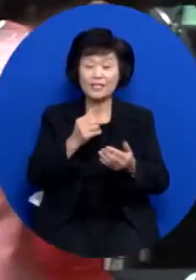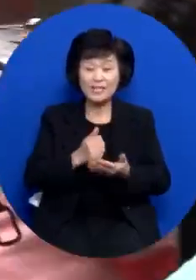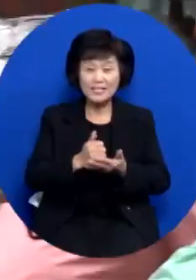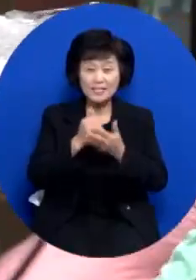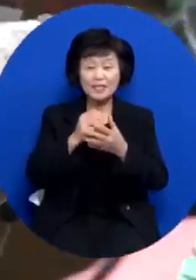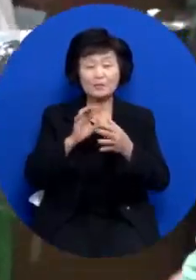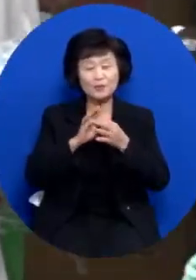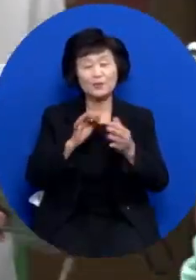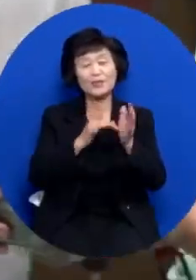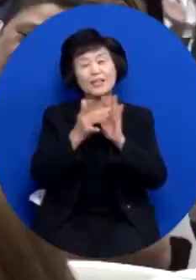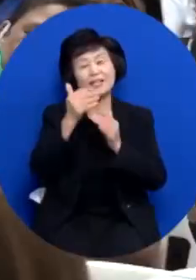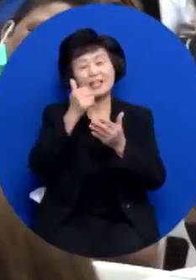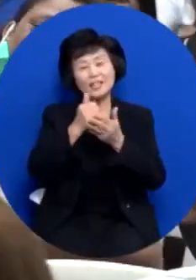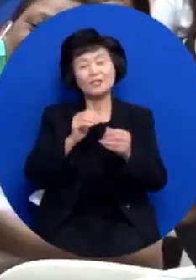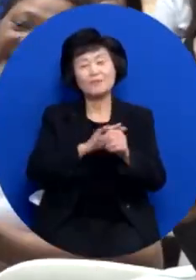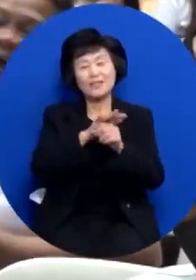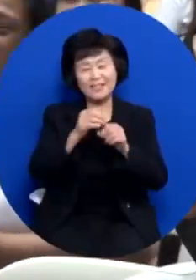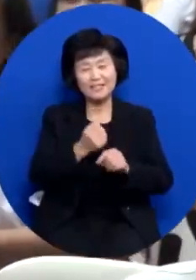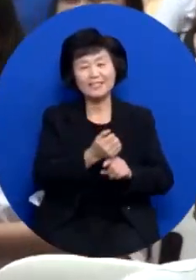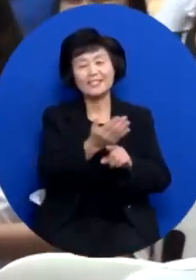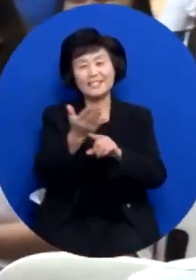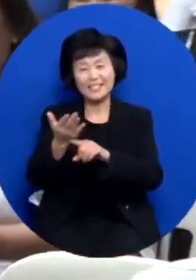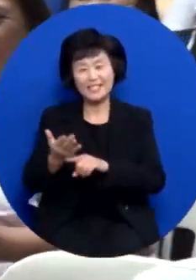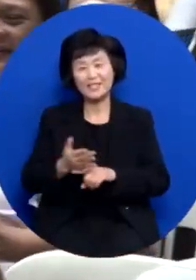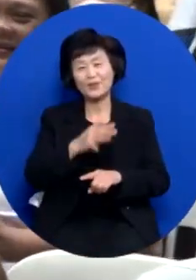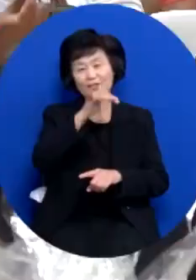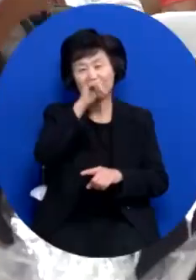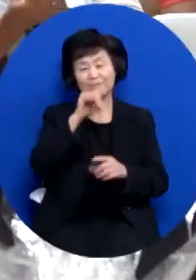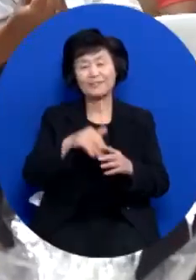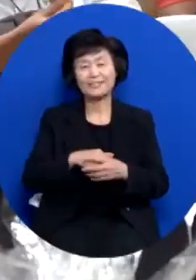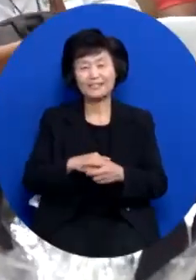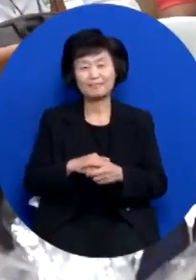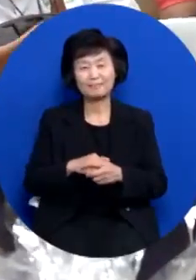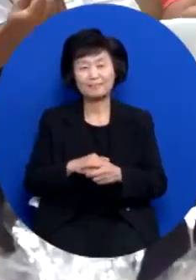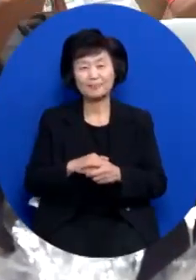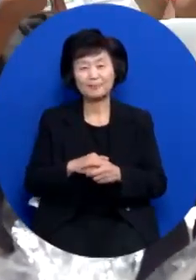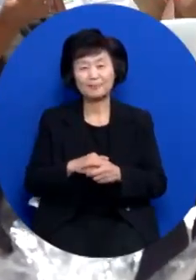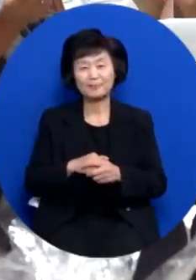사랑이 계속 전해지고 있습니다. 필리핀 산페드로에서 CTS 뉴스 윤유엘입니다.